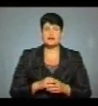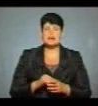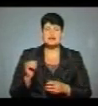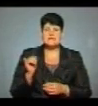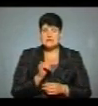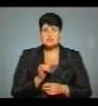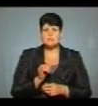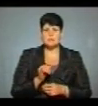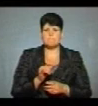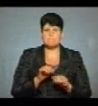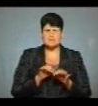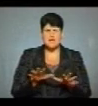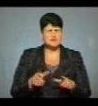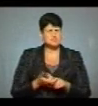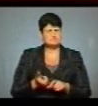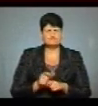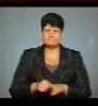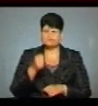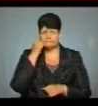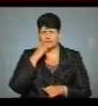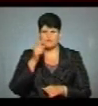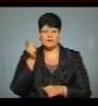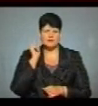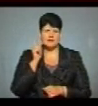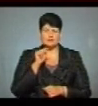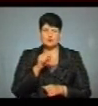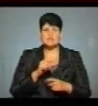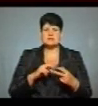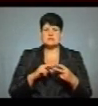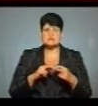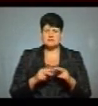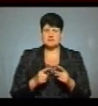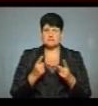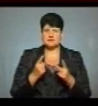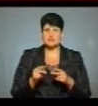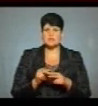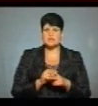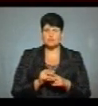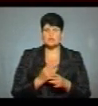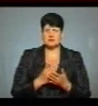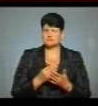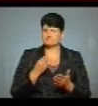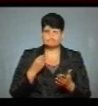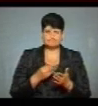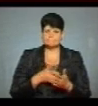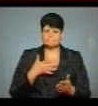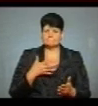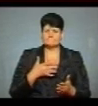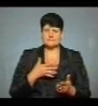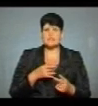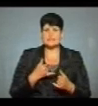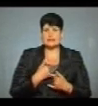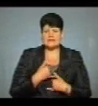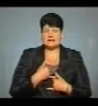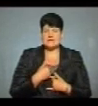мережі найбільш застарілі в зв'язку з тим, що їх заміна або капітальний ремонт є досить вартісні, і які для